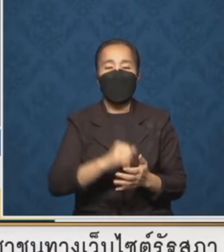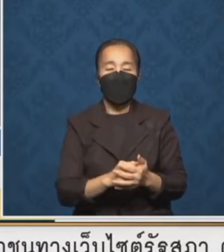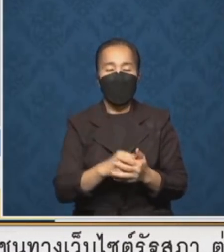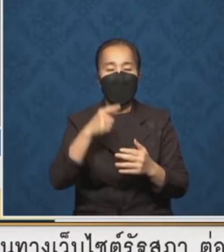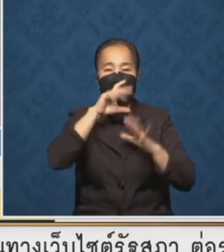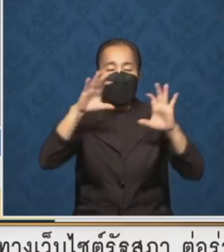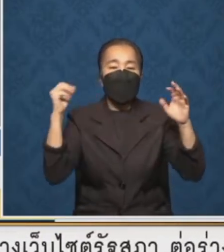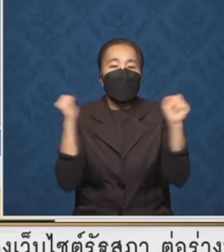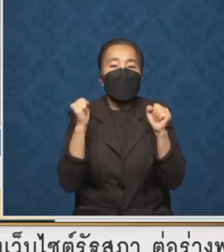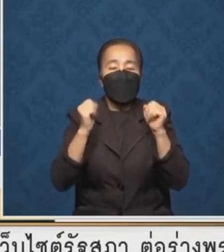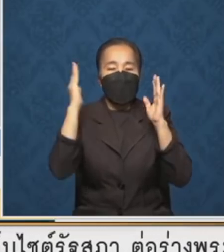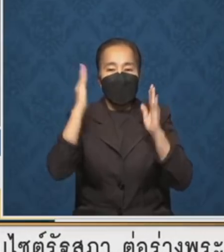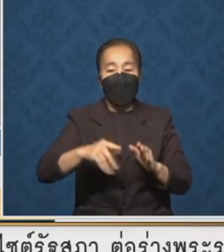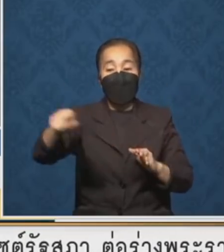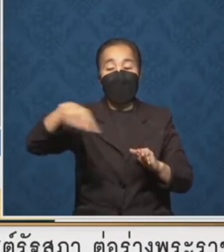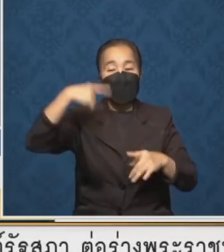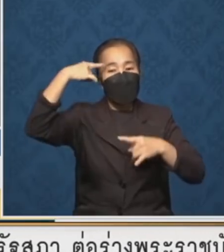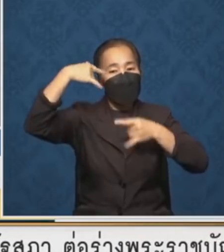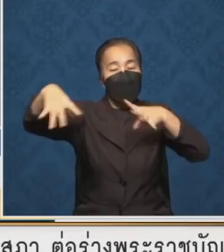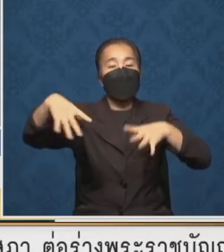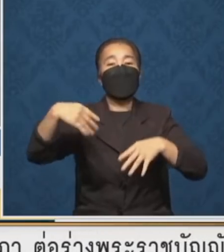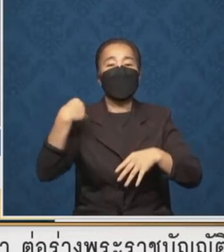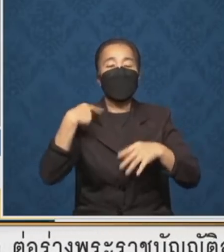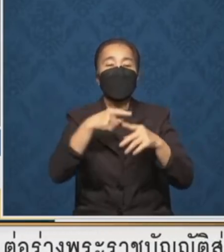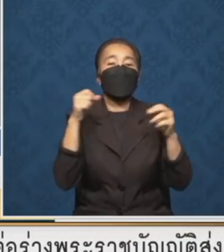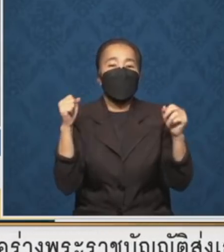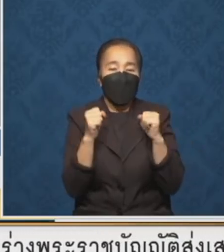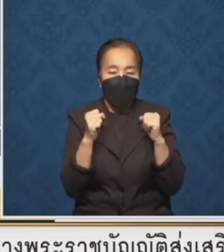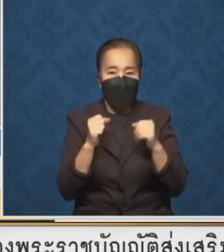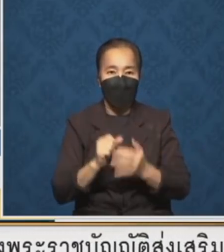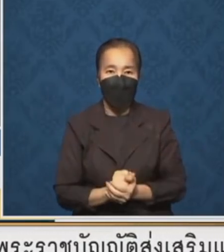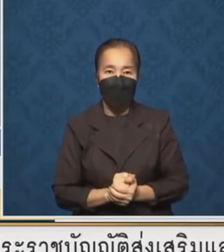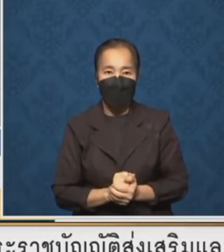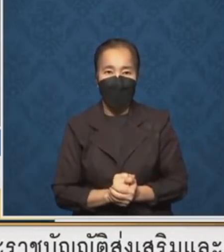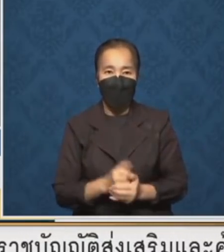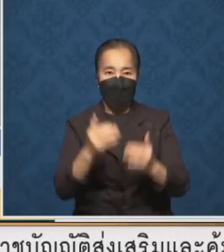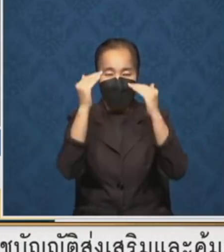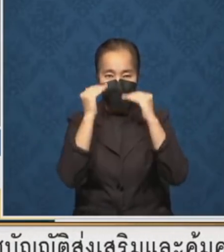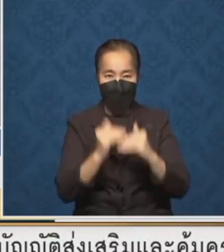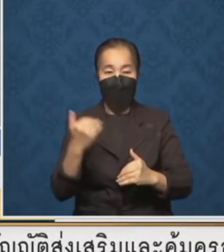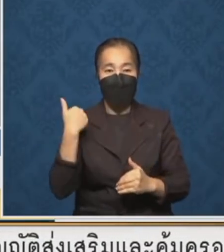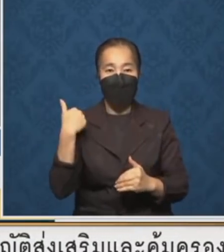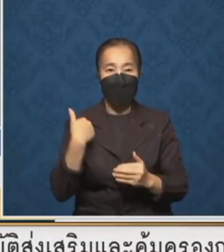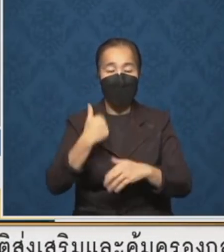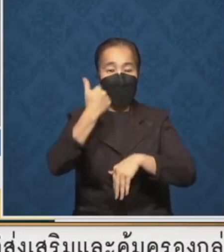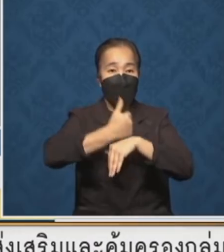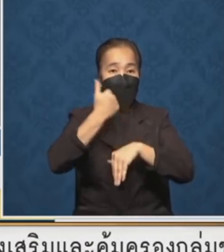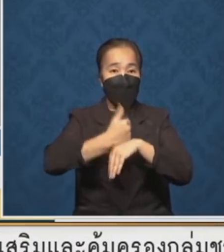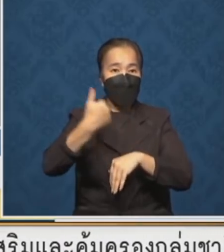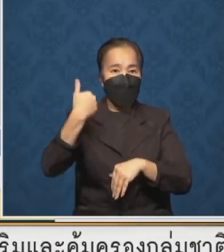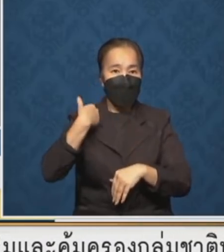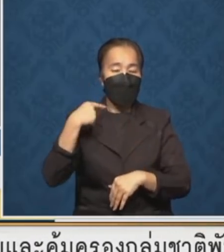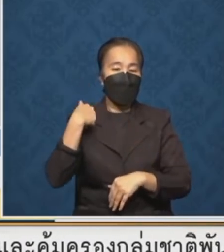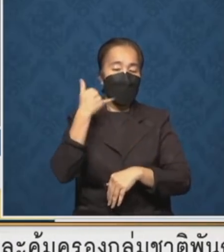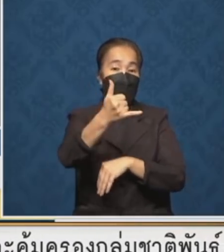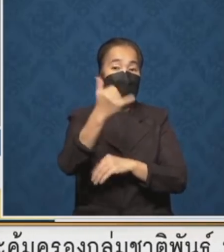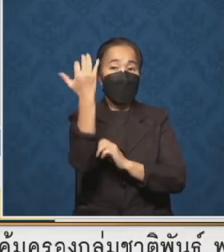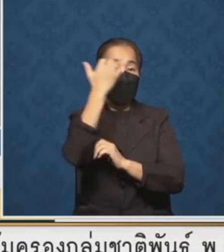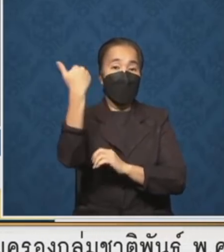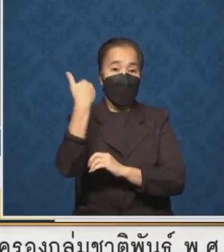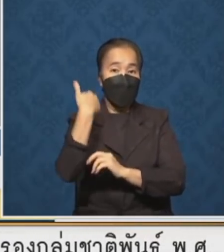านั้นผมย้อนกลับมาที่ตอนที่ท่านรัฐมนตรีขู่ดาราที่คอลเอาท์นะครับตอนนั้นท่านไปออกรายการกับสื่อ